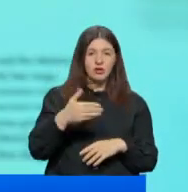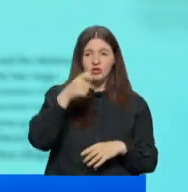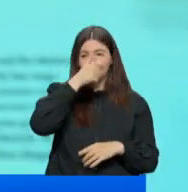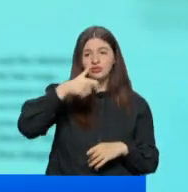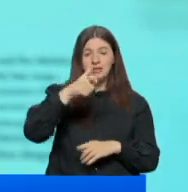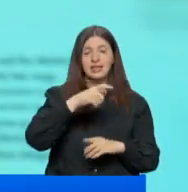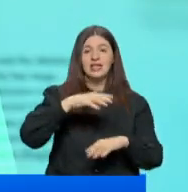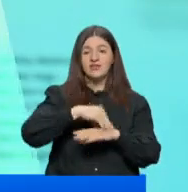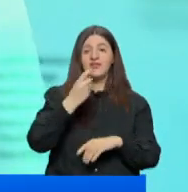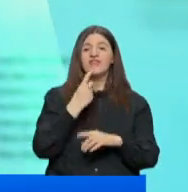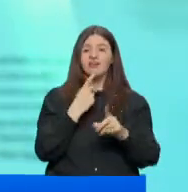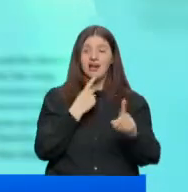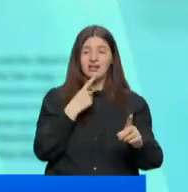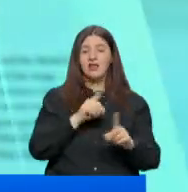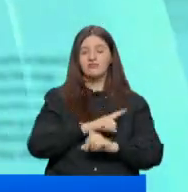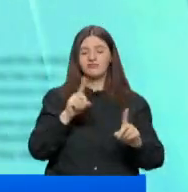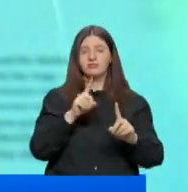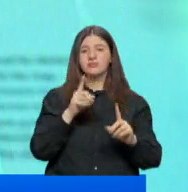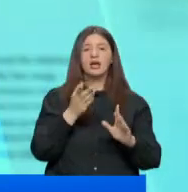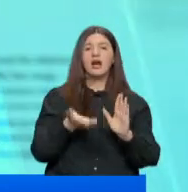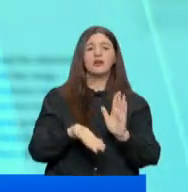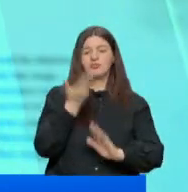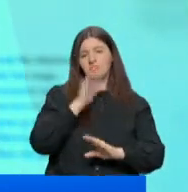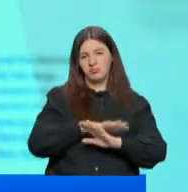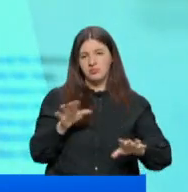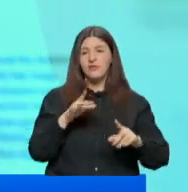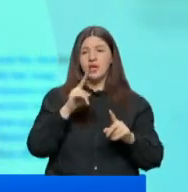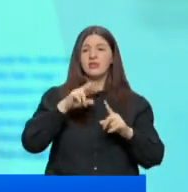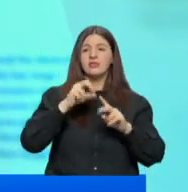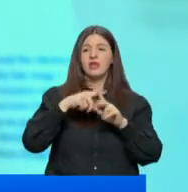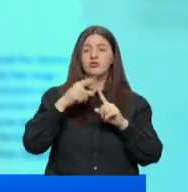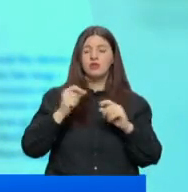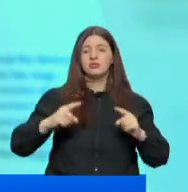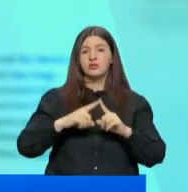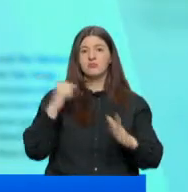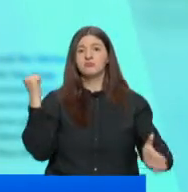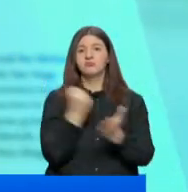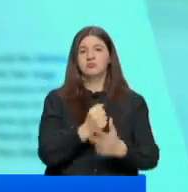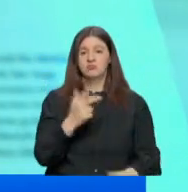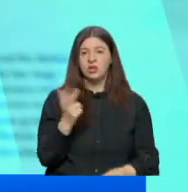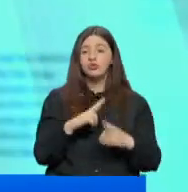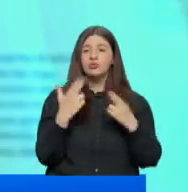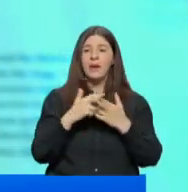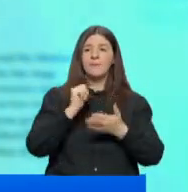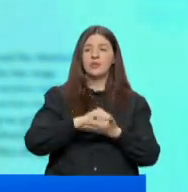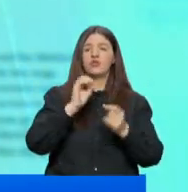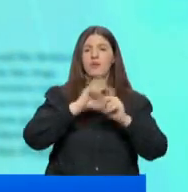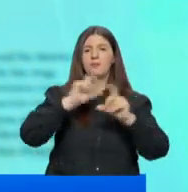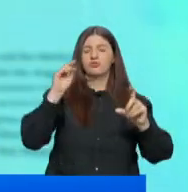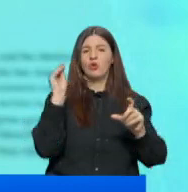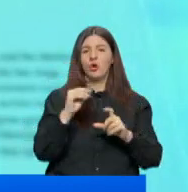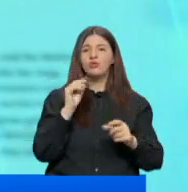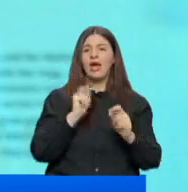Türkiye'nin İsveç ve Finlandiya'nın vetosunu kaldırması NATO zirvesine damga vurdu. Dünya basını şu başlıkları